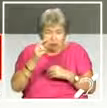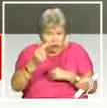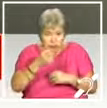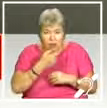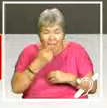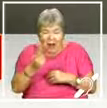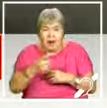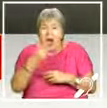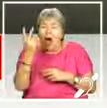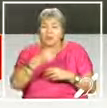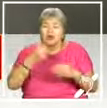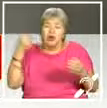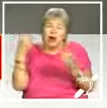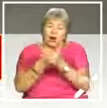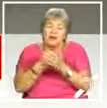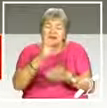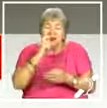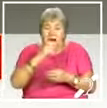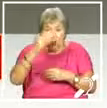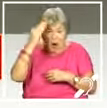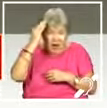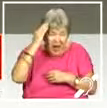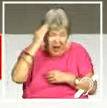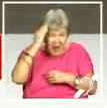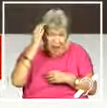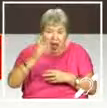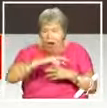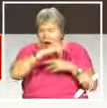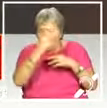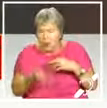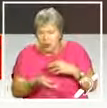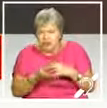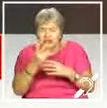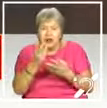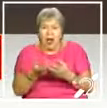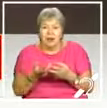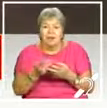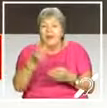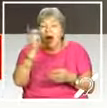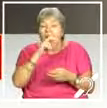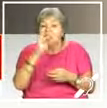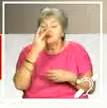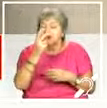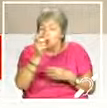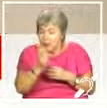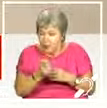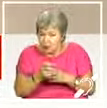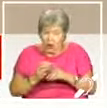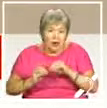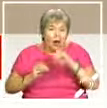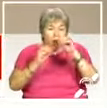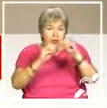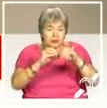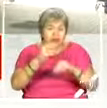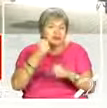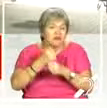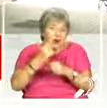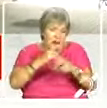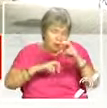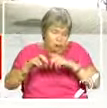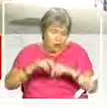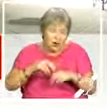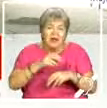cu traumatism craniocerebral cu pierderea cunoștinței. Alți 2 pacienți au fost duși pentru evaluare la Spitalul